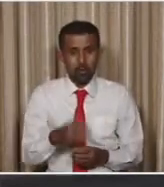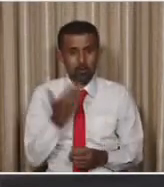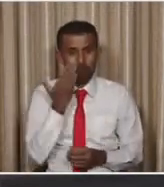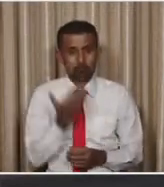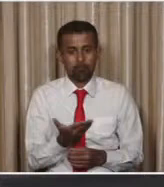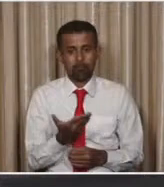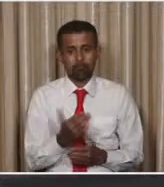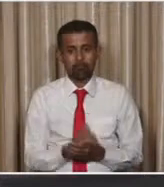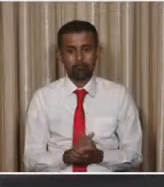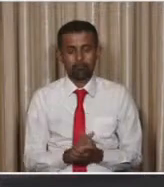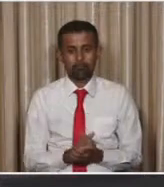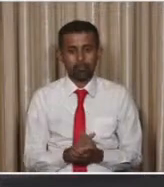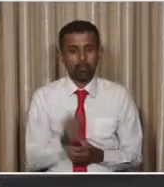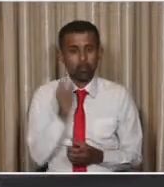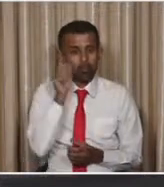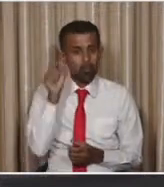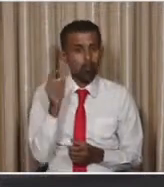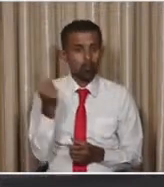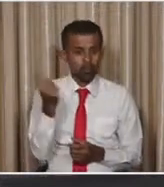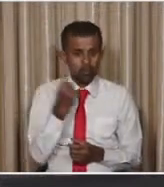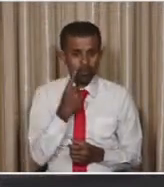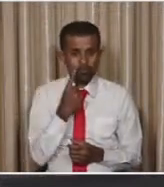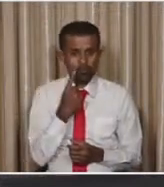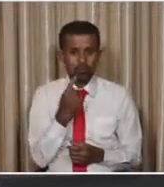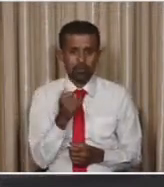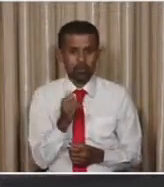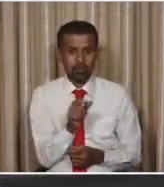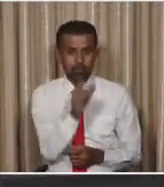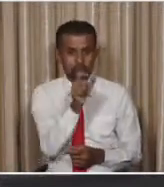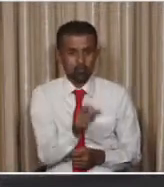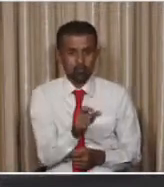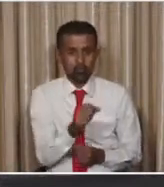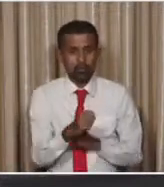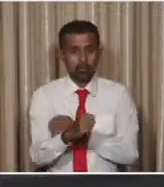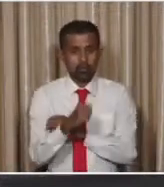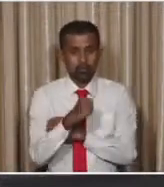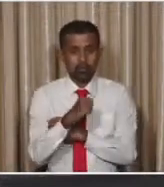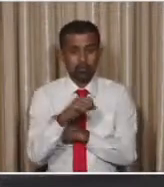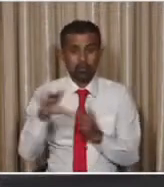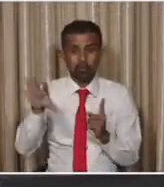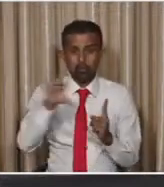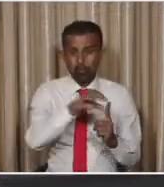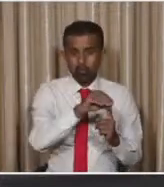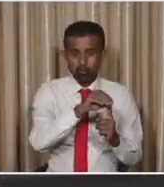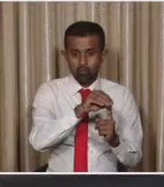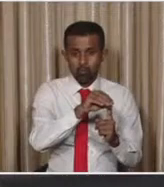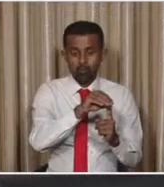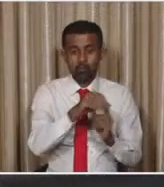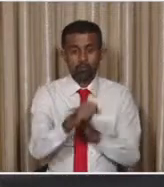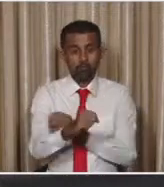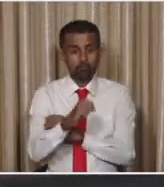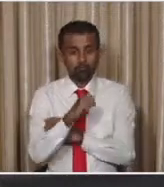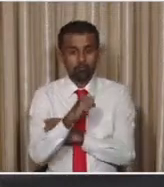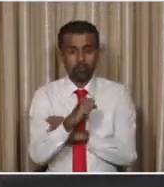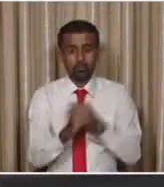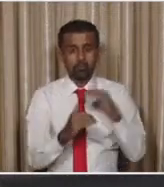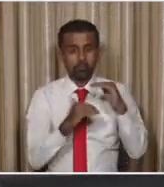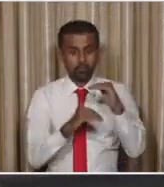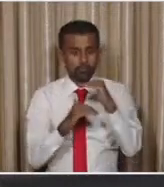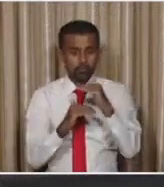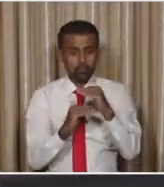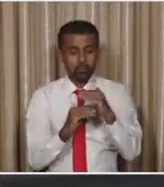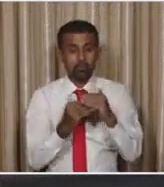තියෙනවා. ඔහු කියනවා යම් පුද්ගලයෙකු අත බලය ඒකරාශි වෙන විට එම බලයට සීමා පනවන